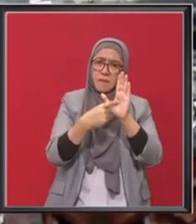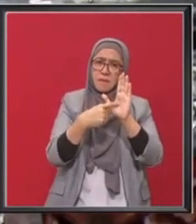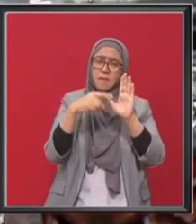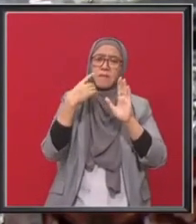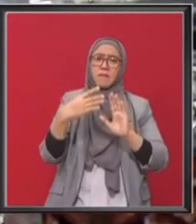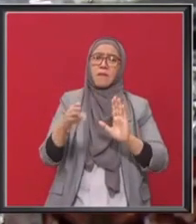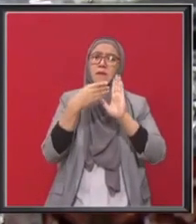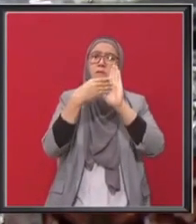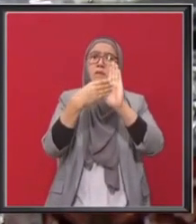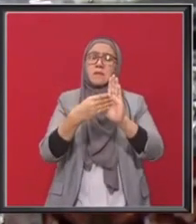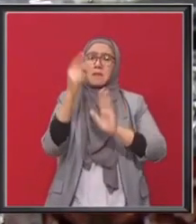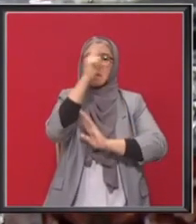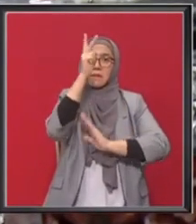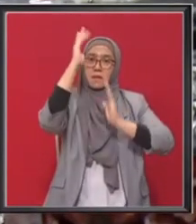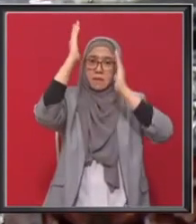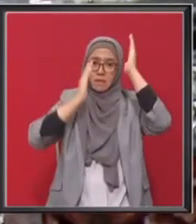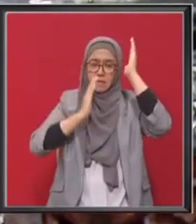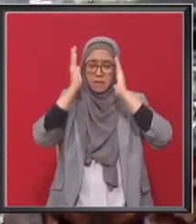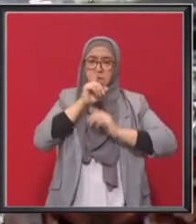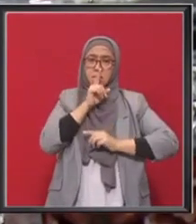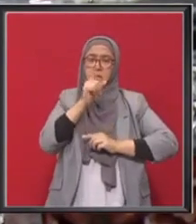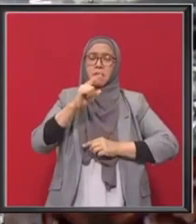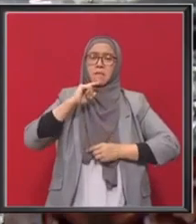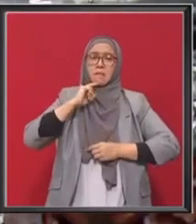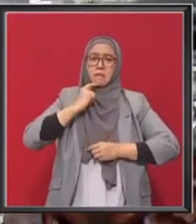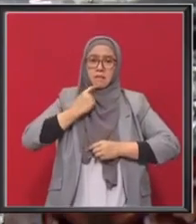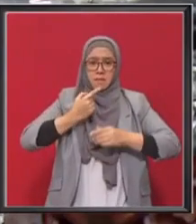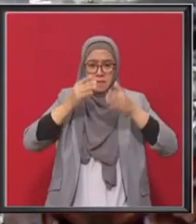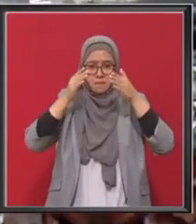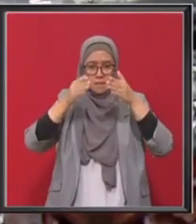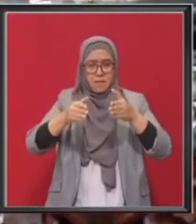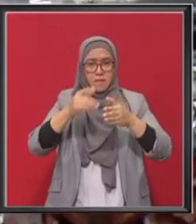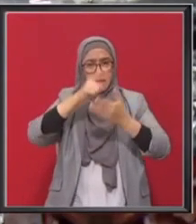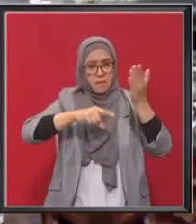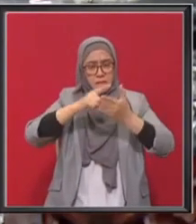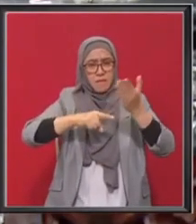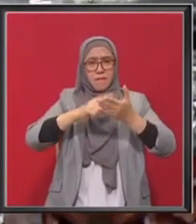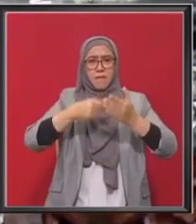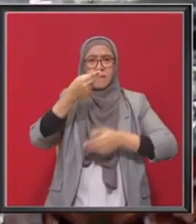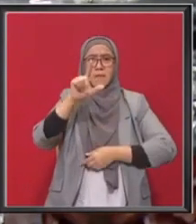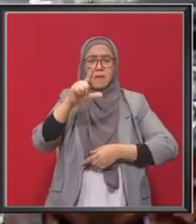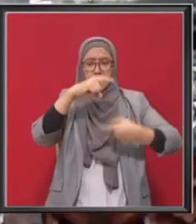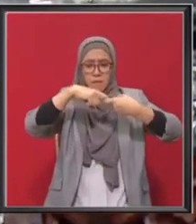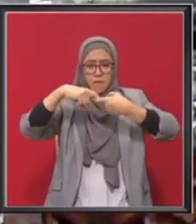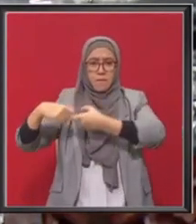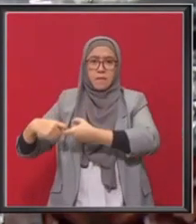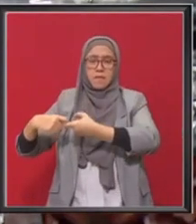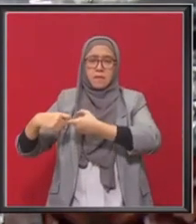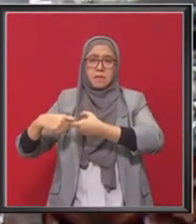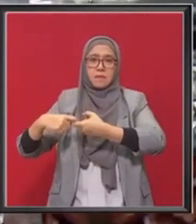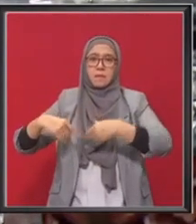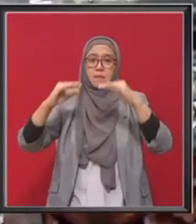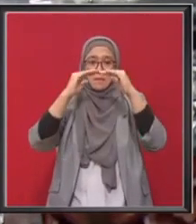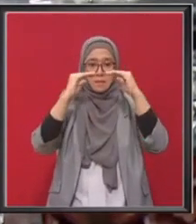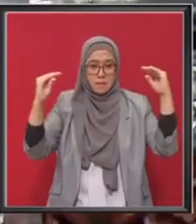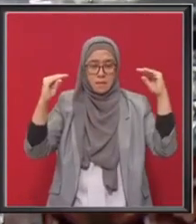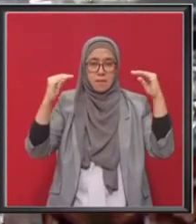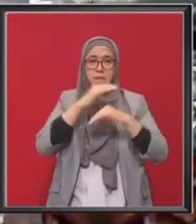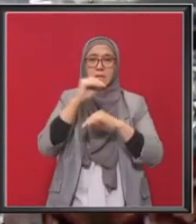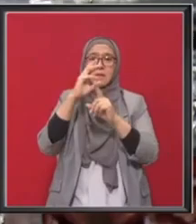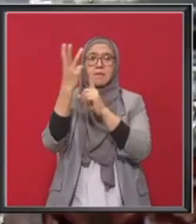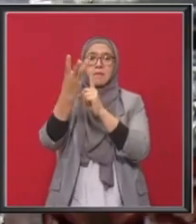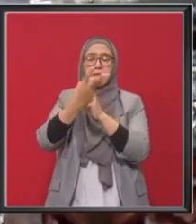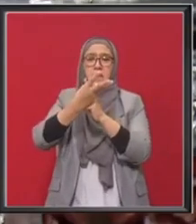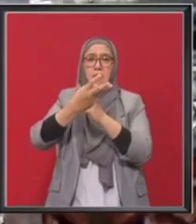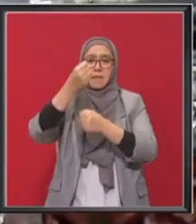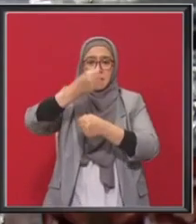kerajaan manusia sangat menekankan aku saja pegawai menyebarkan keadilan dan kebajikan bagi bodoh vaksin dan bagi